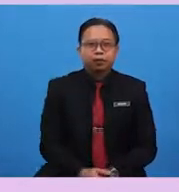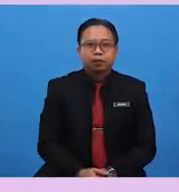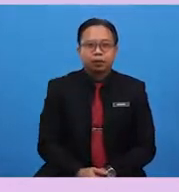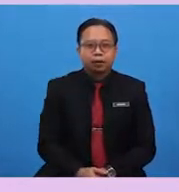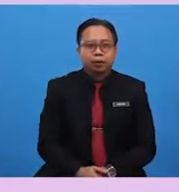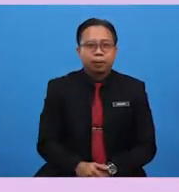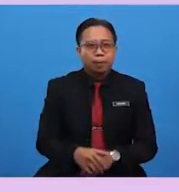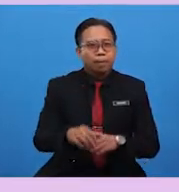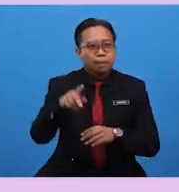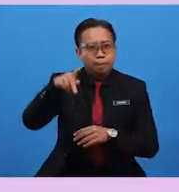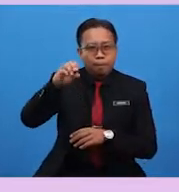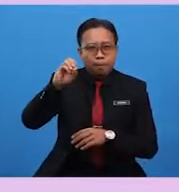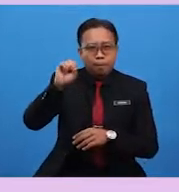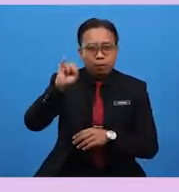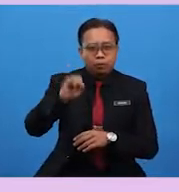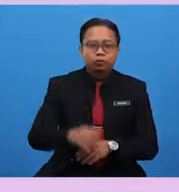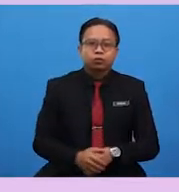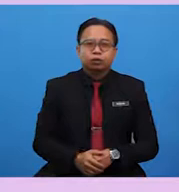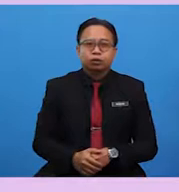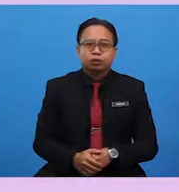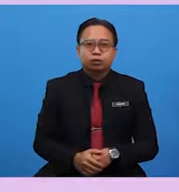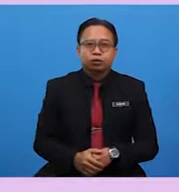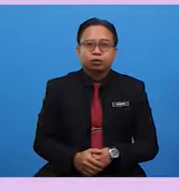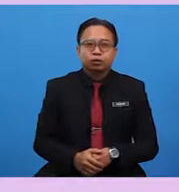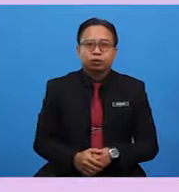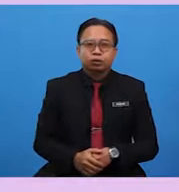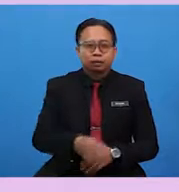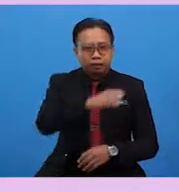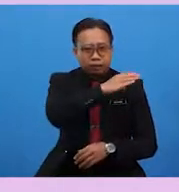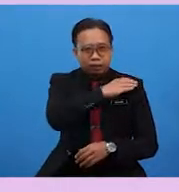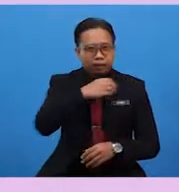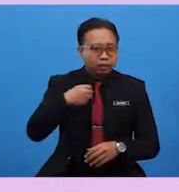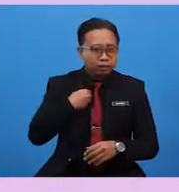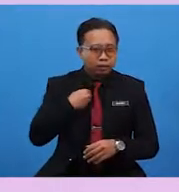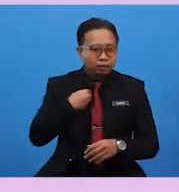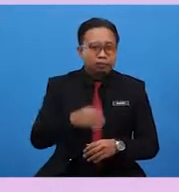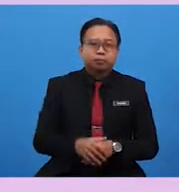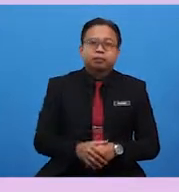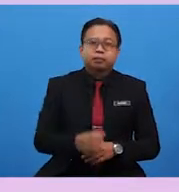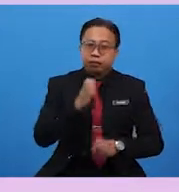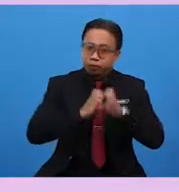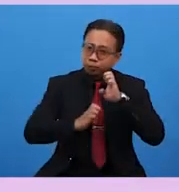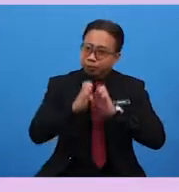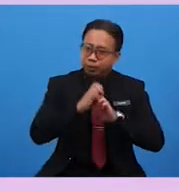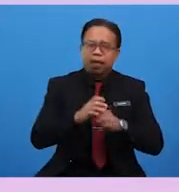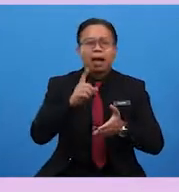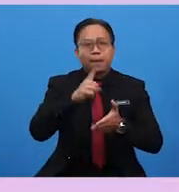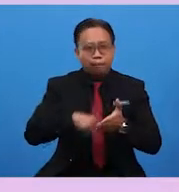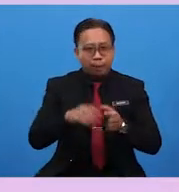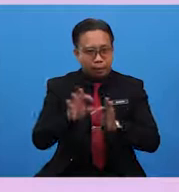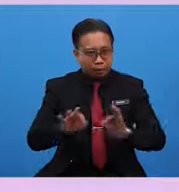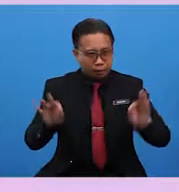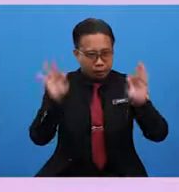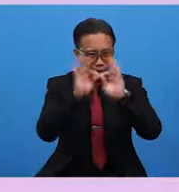hai bos impressionism kiezen dan expressionism apa yang